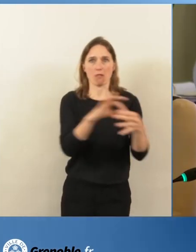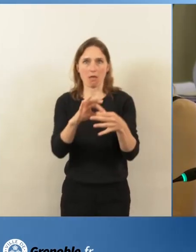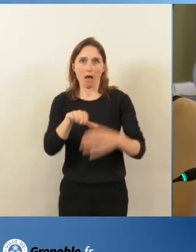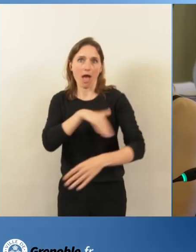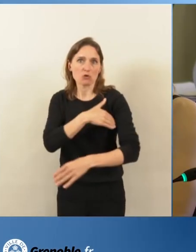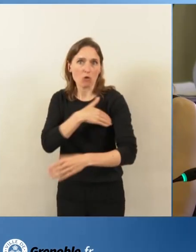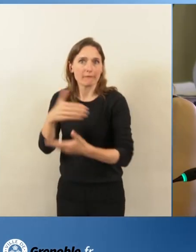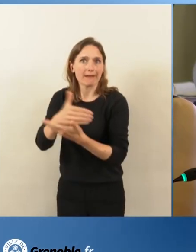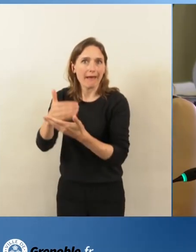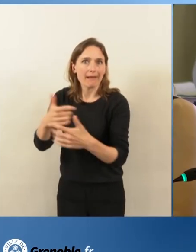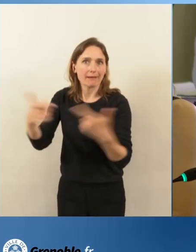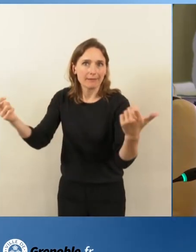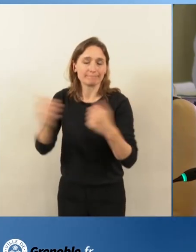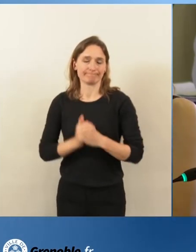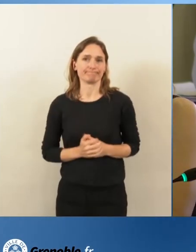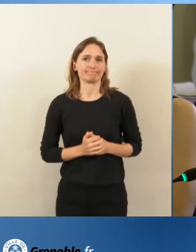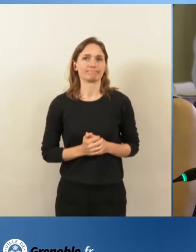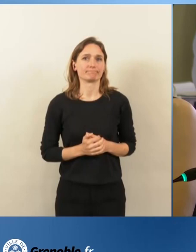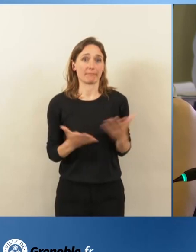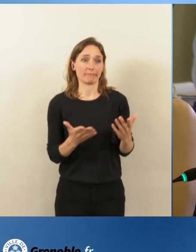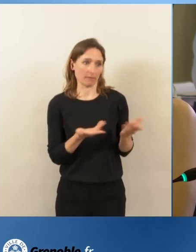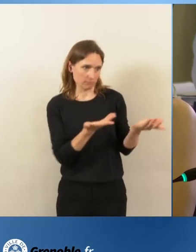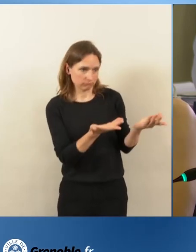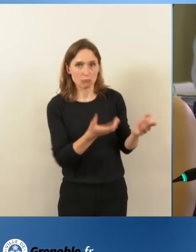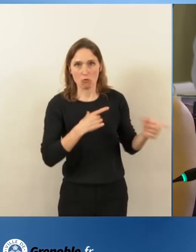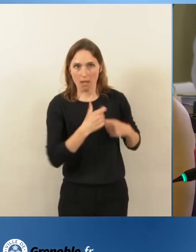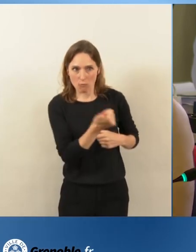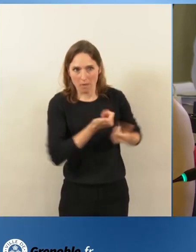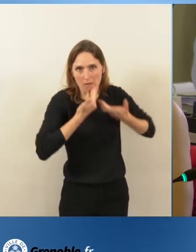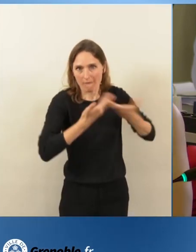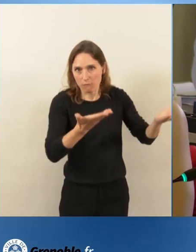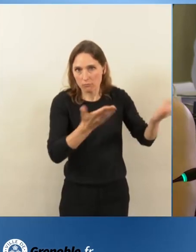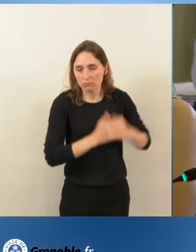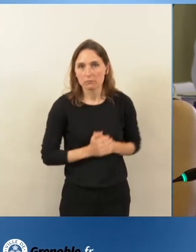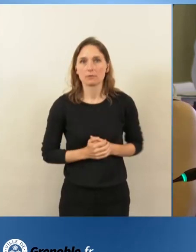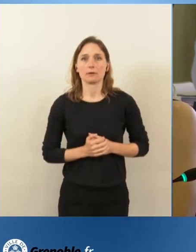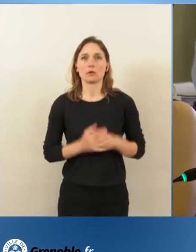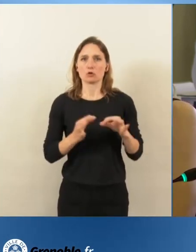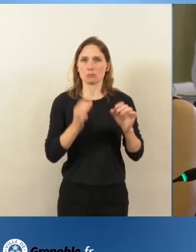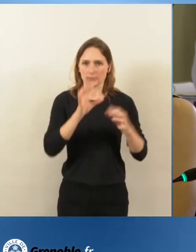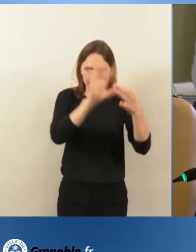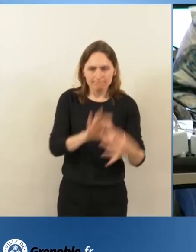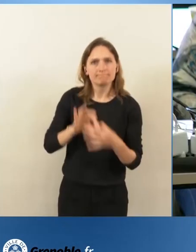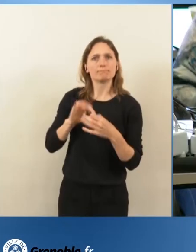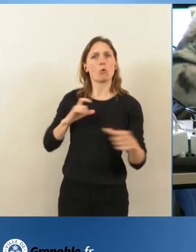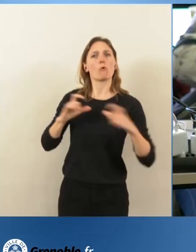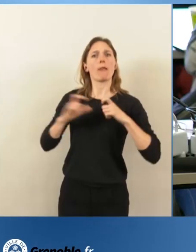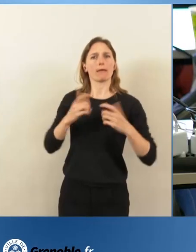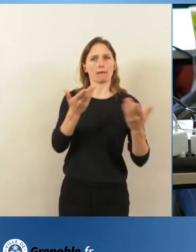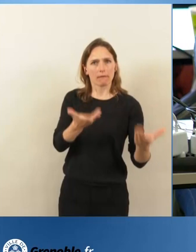agences de toutes évidence de la vue de Monsieur Mérieux Mériaux pardon donc effectivement alors j'allais rebondir sur les propos de ma collègue parce qu'en